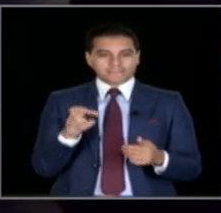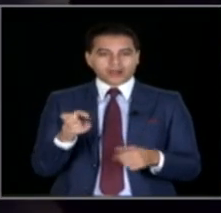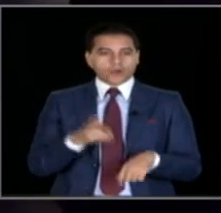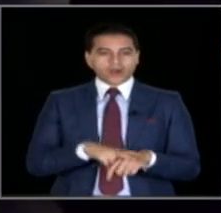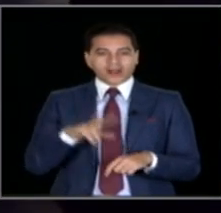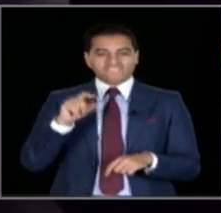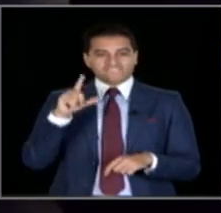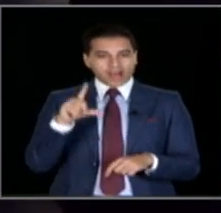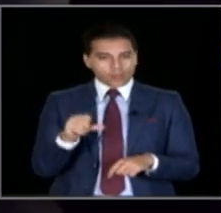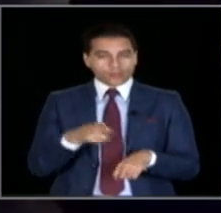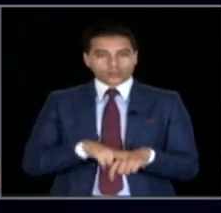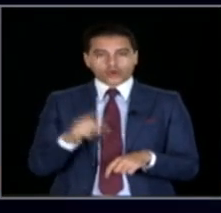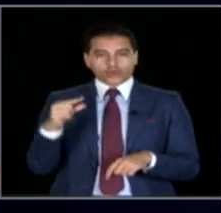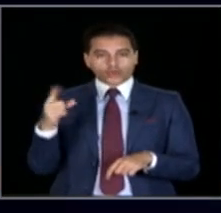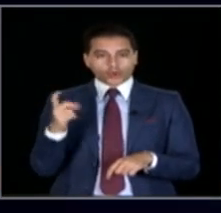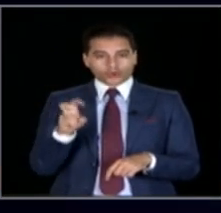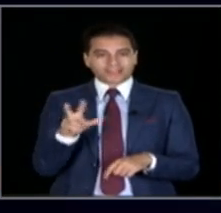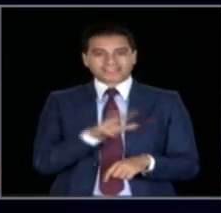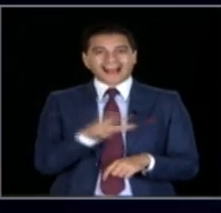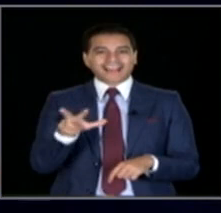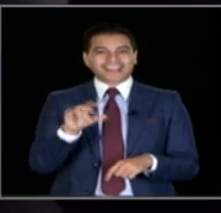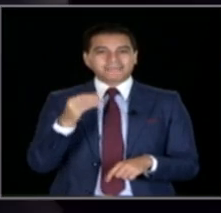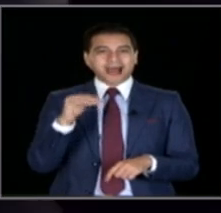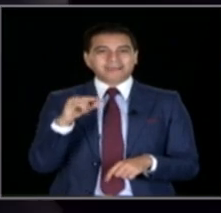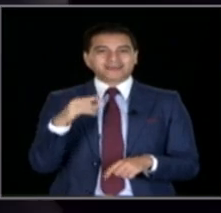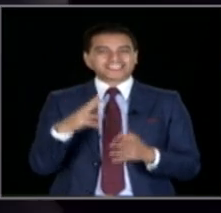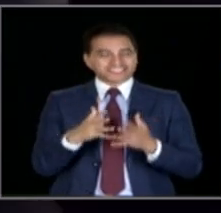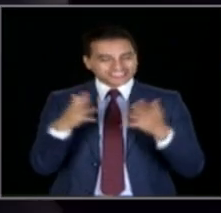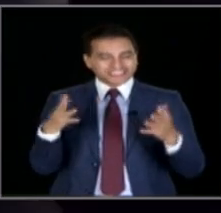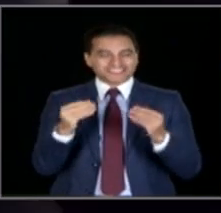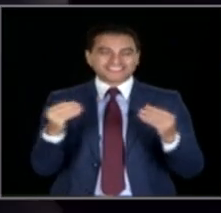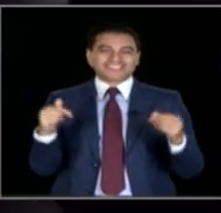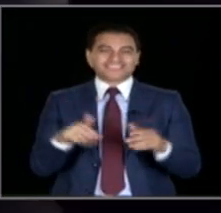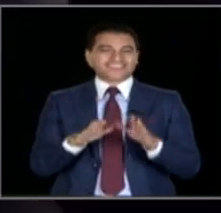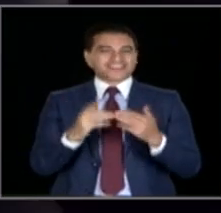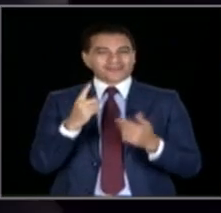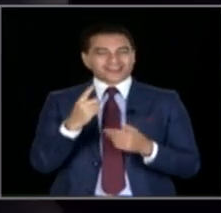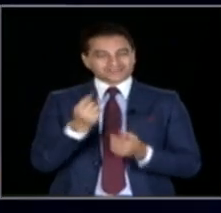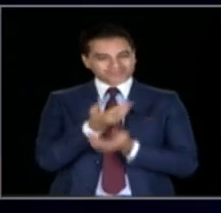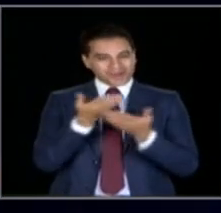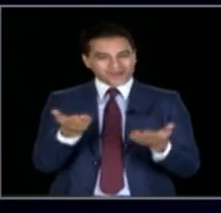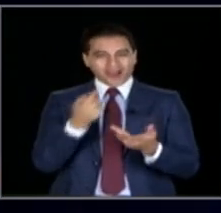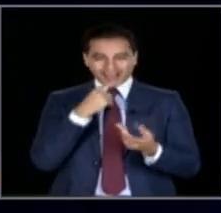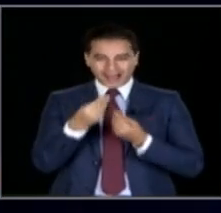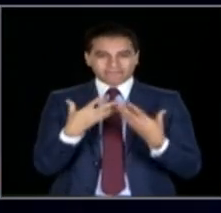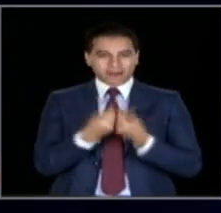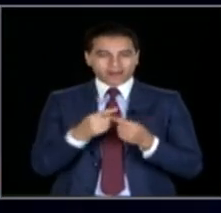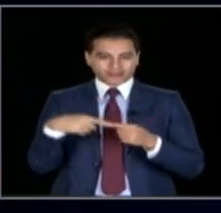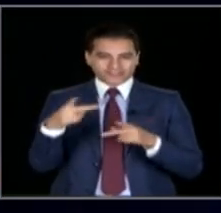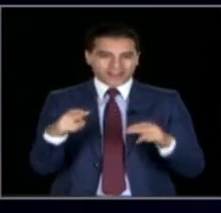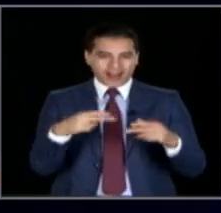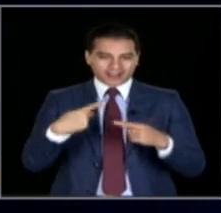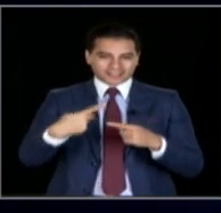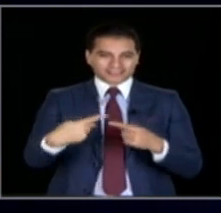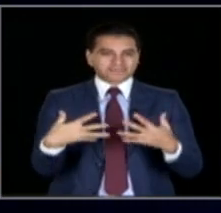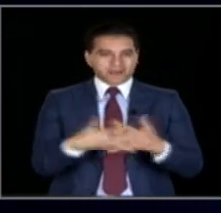ومحمد درة، 3 محمد كتير في فريق واحد. برحب بيكوا، هنتكلم مع بعض وسط الحلقة